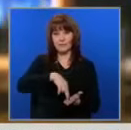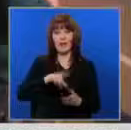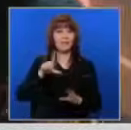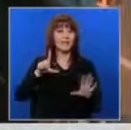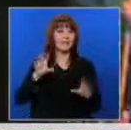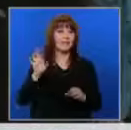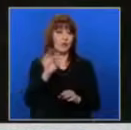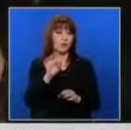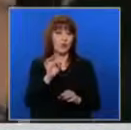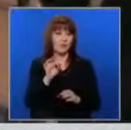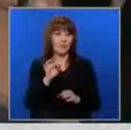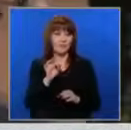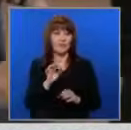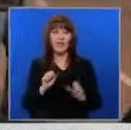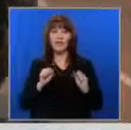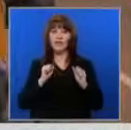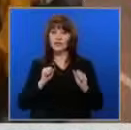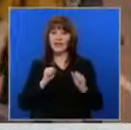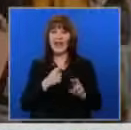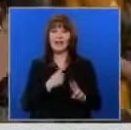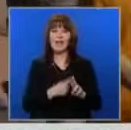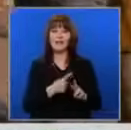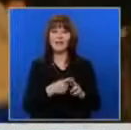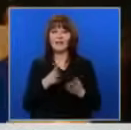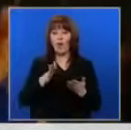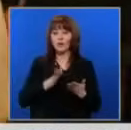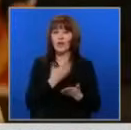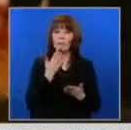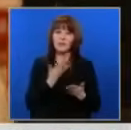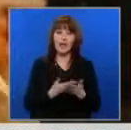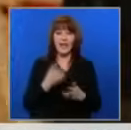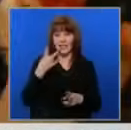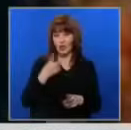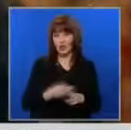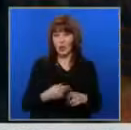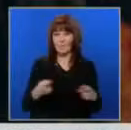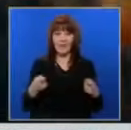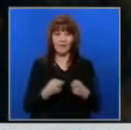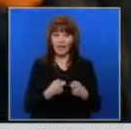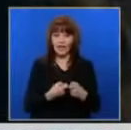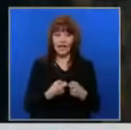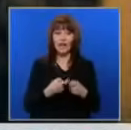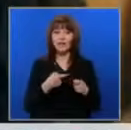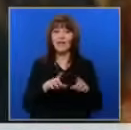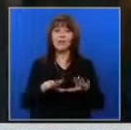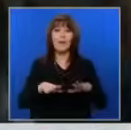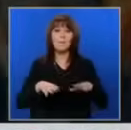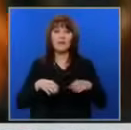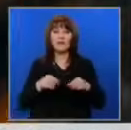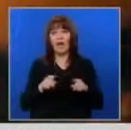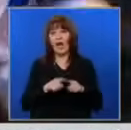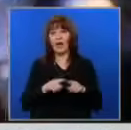го допуснали. В четвъртък Нетаняху отхвърли предложението за прекратяване на огъня с аргумент, че това би се приело като